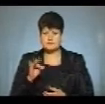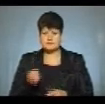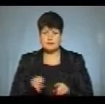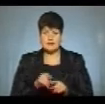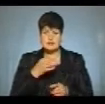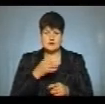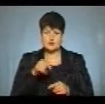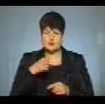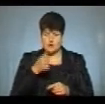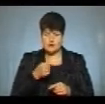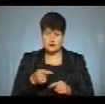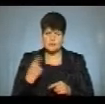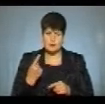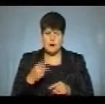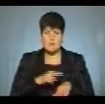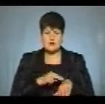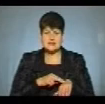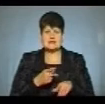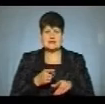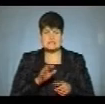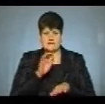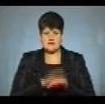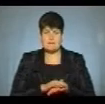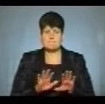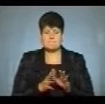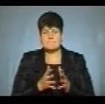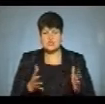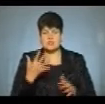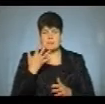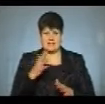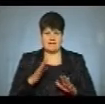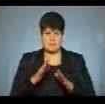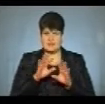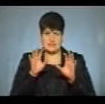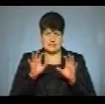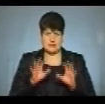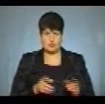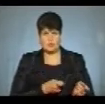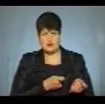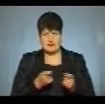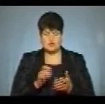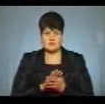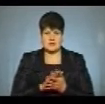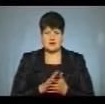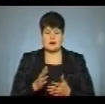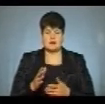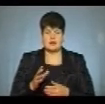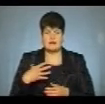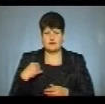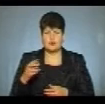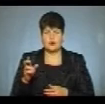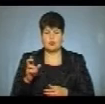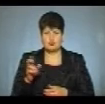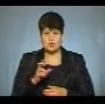цього року на Тернопільщині поліцейські зафіксували більше 5 випадків незаконного вивозу сміття з Львівщини. Це Бучицький, Борщівський та